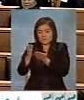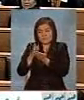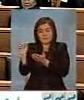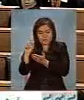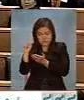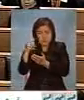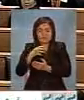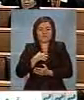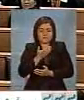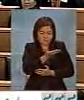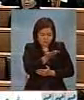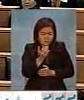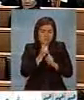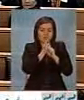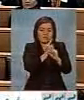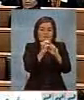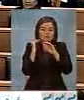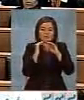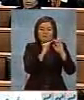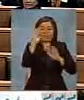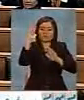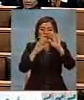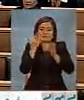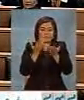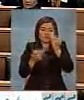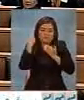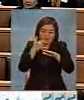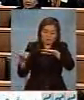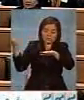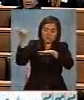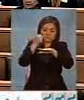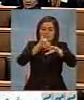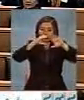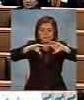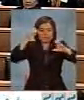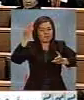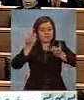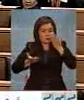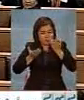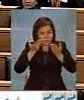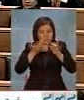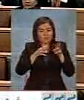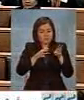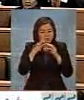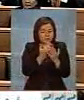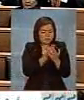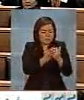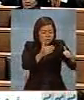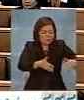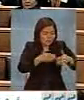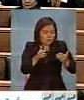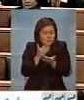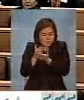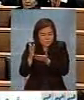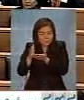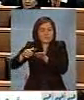เป็นประชาธิปไตยไม่ว่าใครจะมาเป็นรัฐบาลโอกาสที่จะหาเงินเข้าประเทศมาชดใช้หนี้ผ